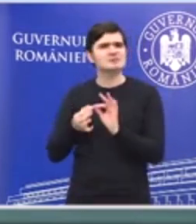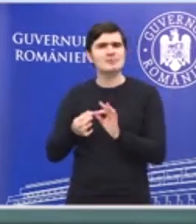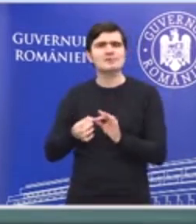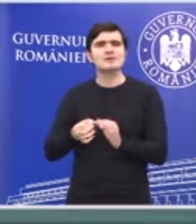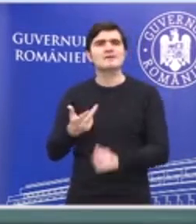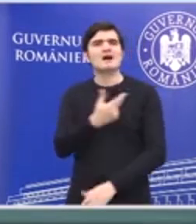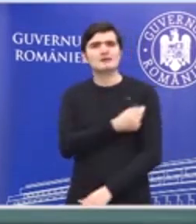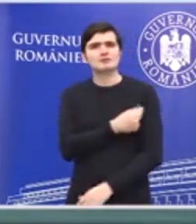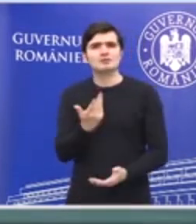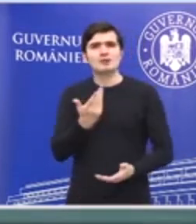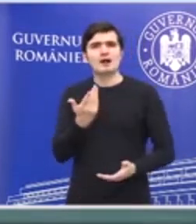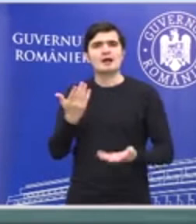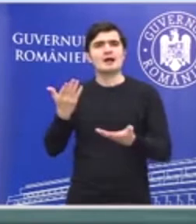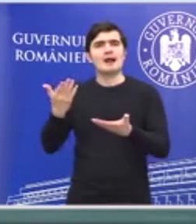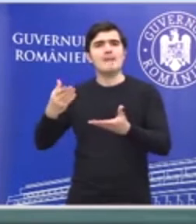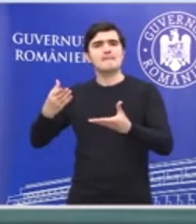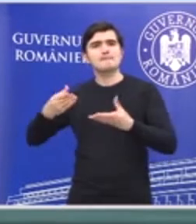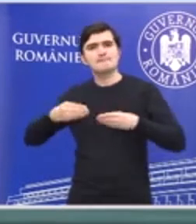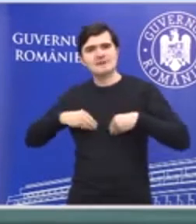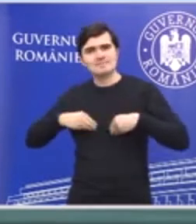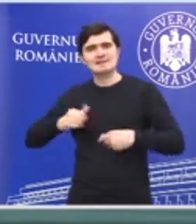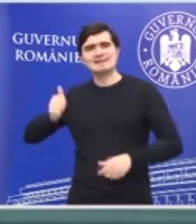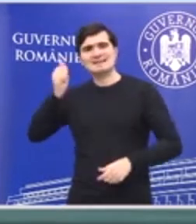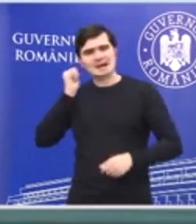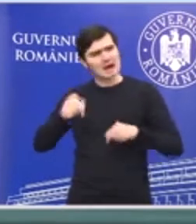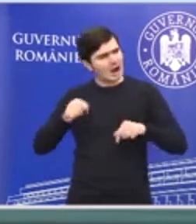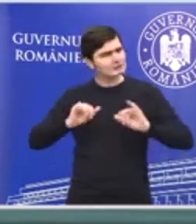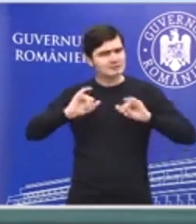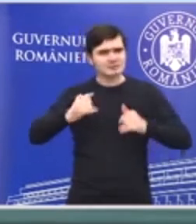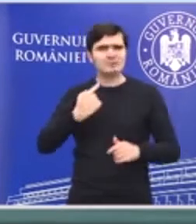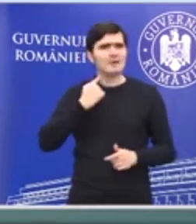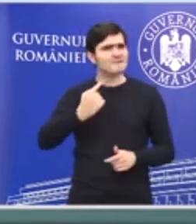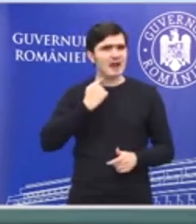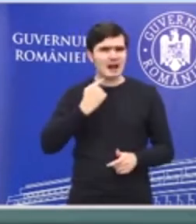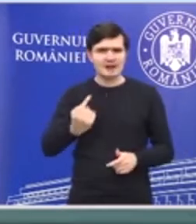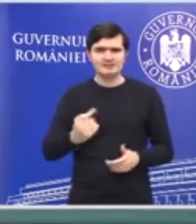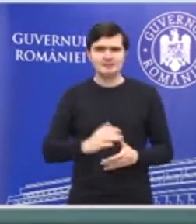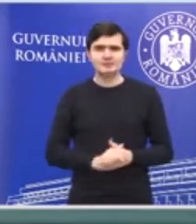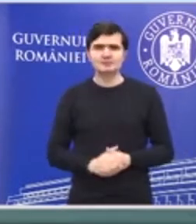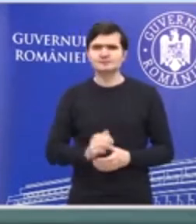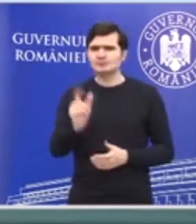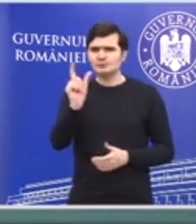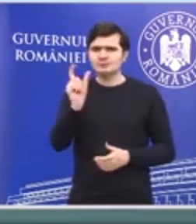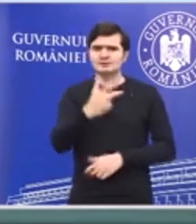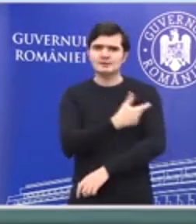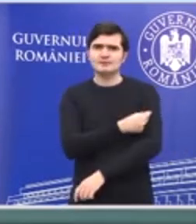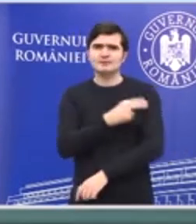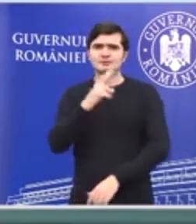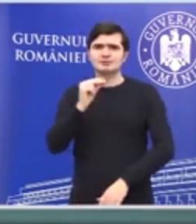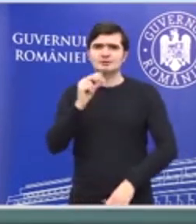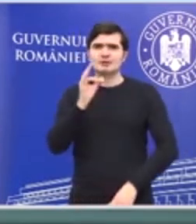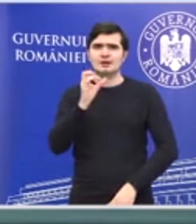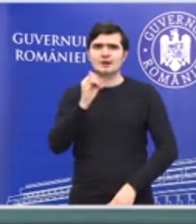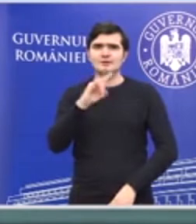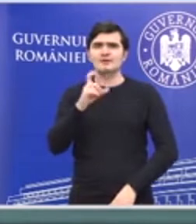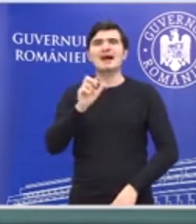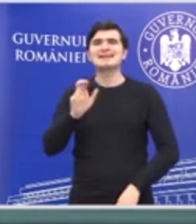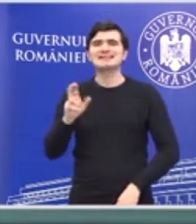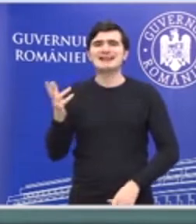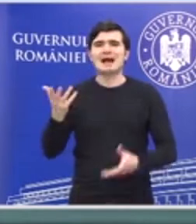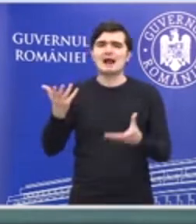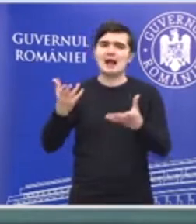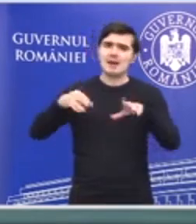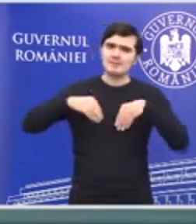care le-am primit ieri. Acest lucru se întâmplă în fiecare săptămână. Practic, dozele de vaccin de la BioNTech Pfizer pe care le primim